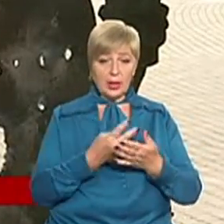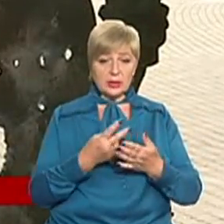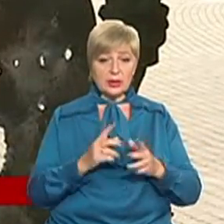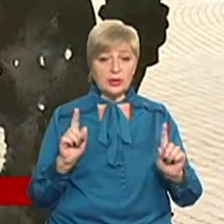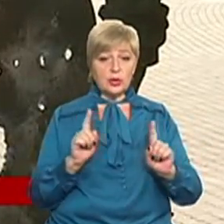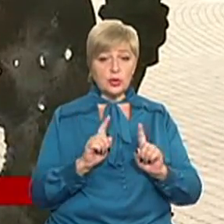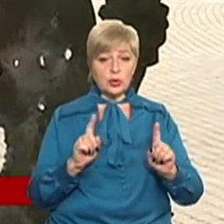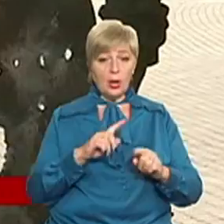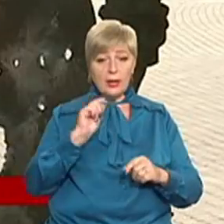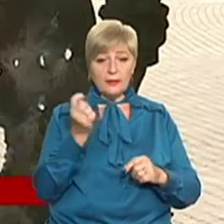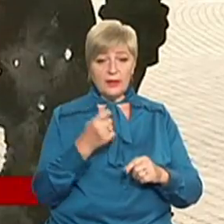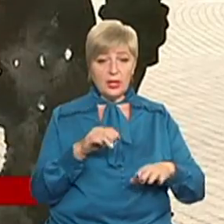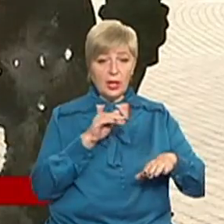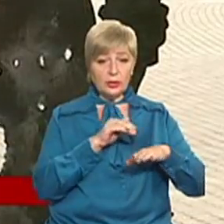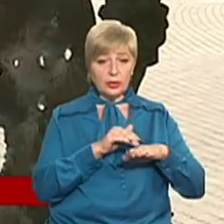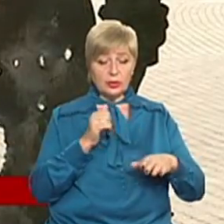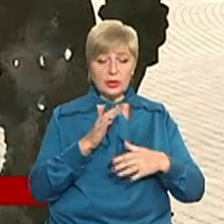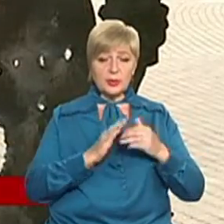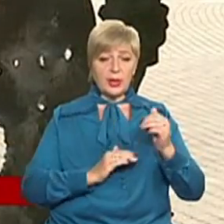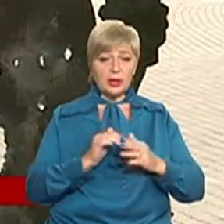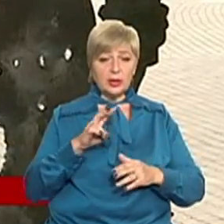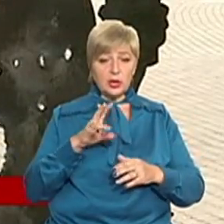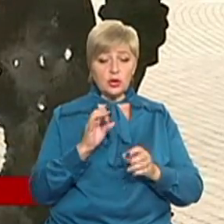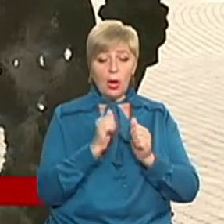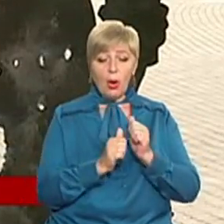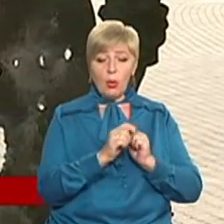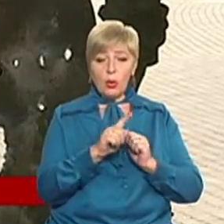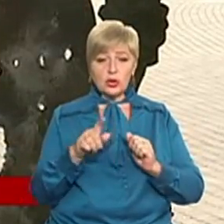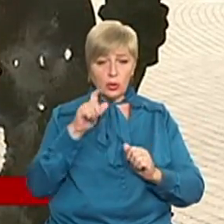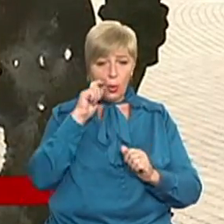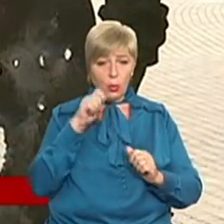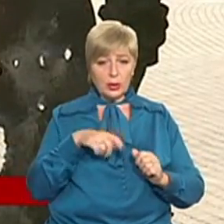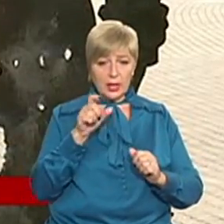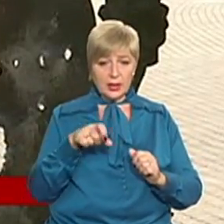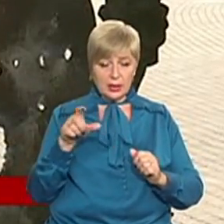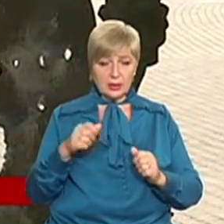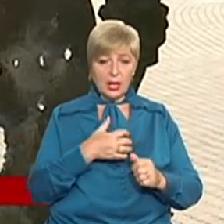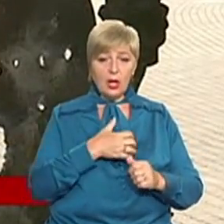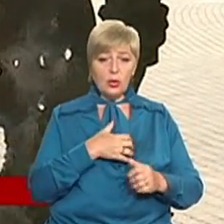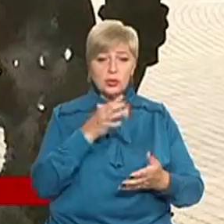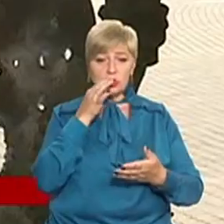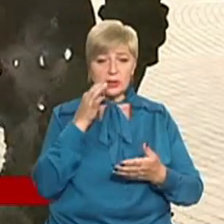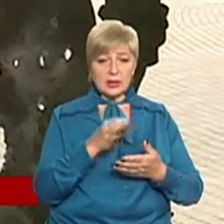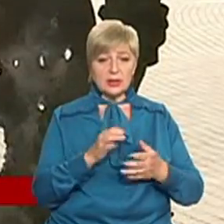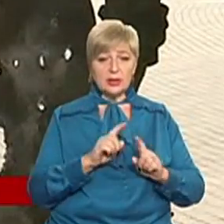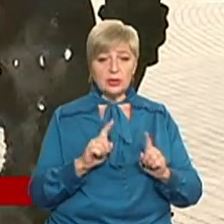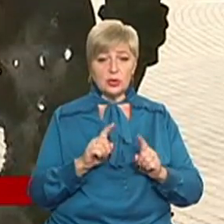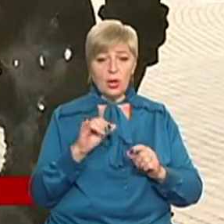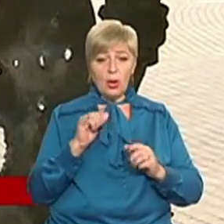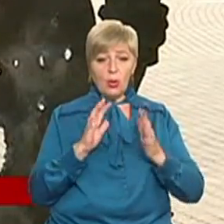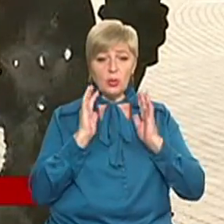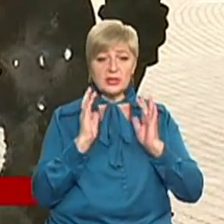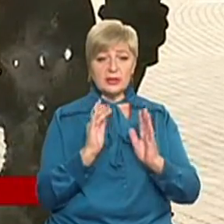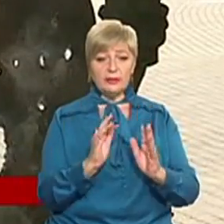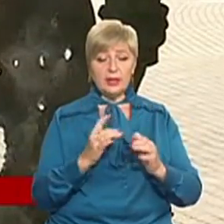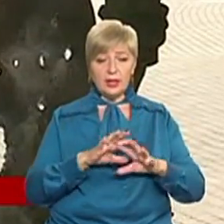що війна торкнулася практично кожного українця. Хочу сказати, що у сквері